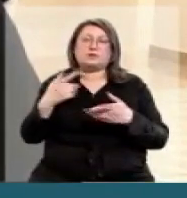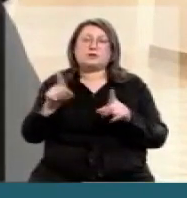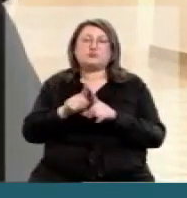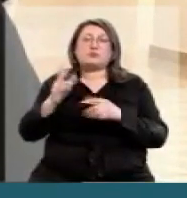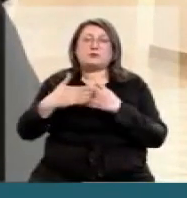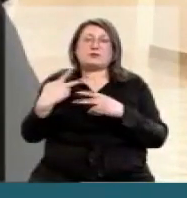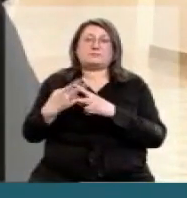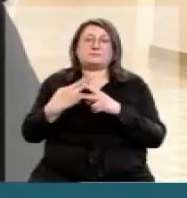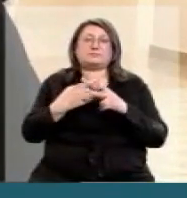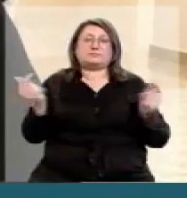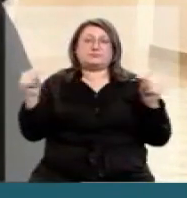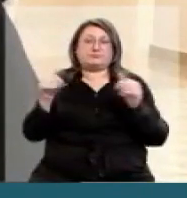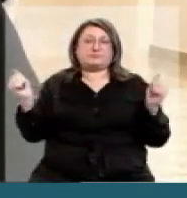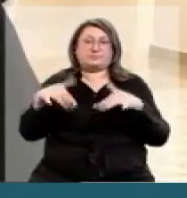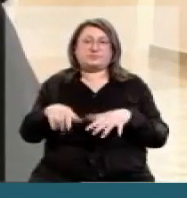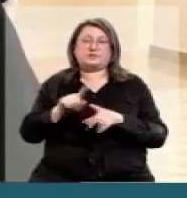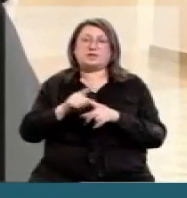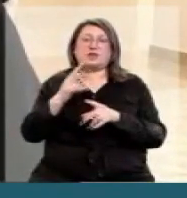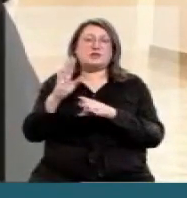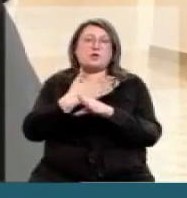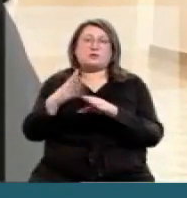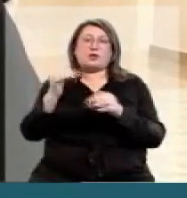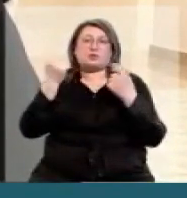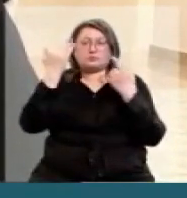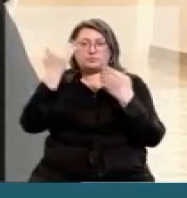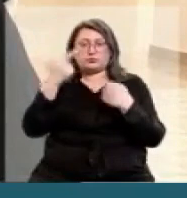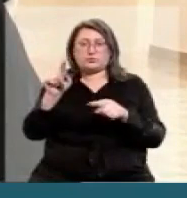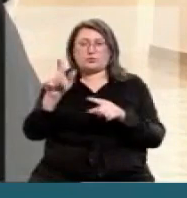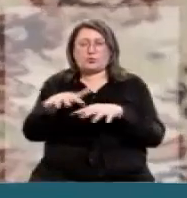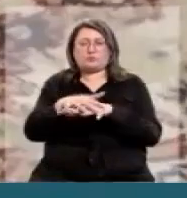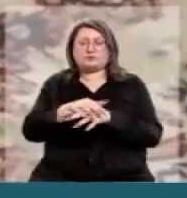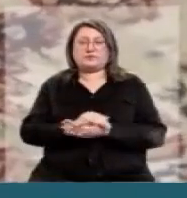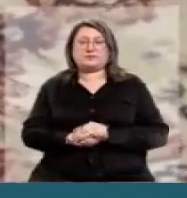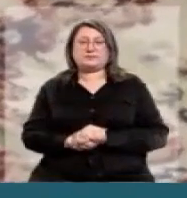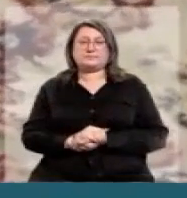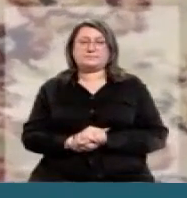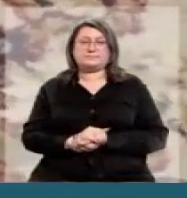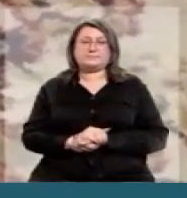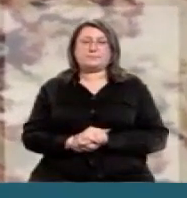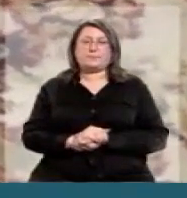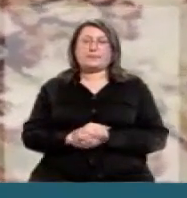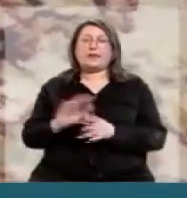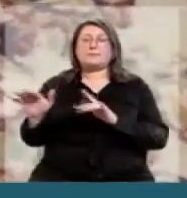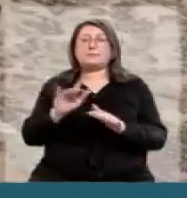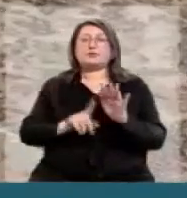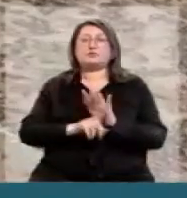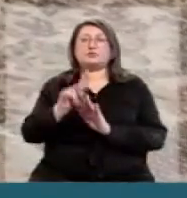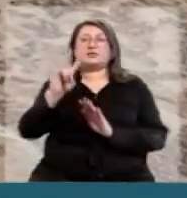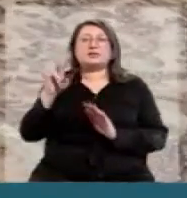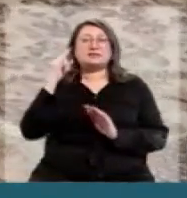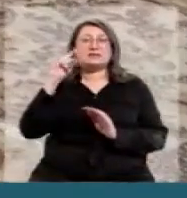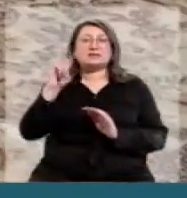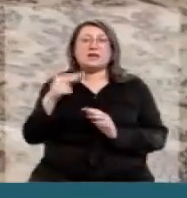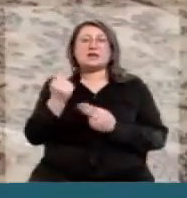айыпты болғандарды қоғамнан бөлмей, мерекеге шақыру мен үшін үлкен құрмет. Іс-шара ұлттық ойындармен бастау алды.